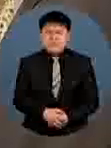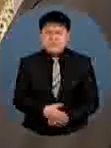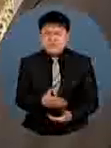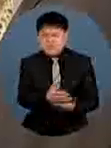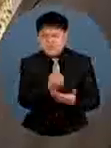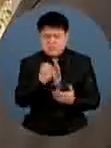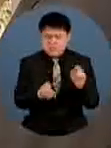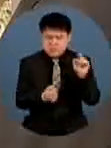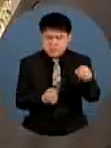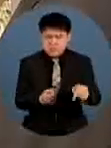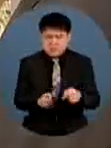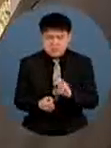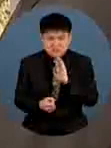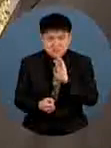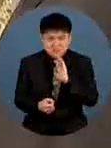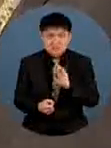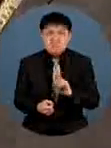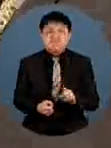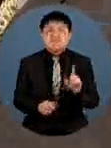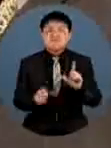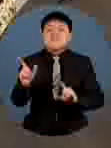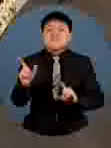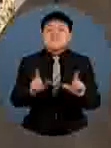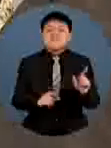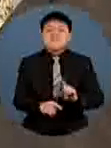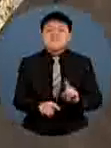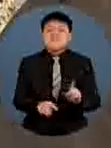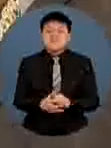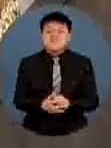그런 결과적으로 놓고 따게 된다면 이 모양은